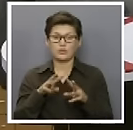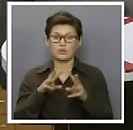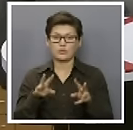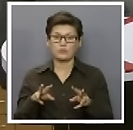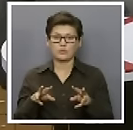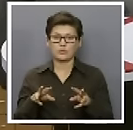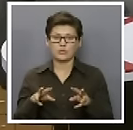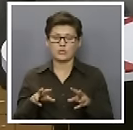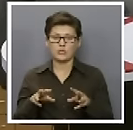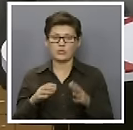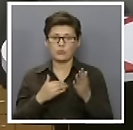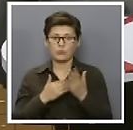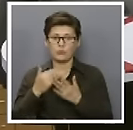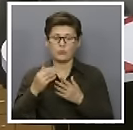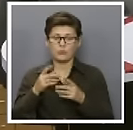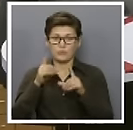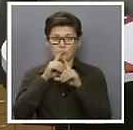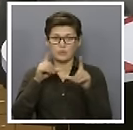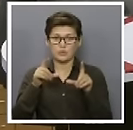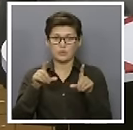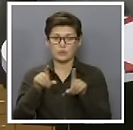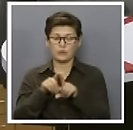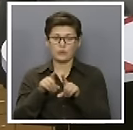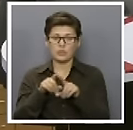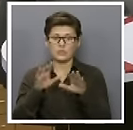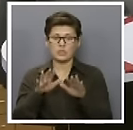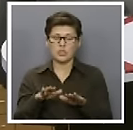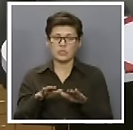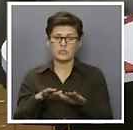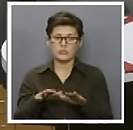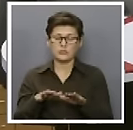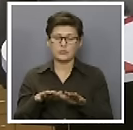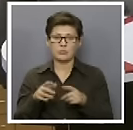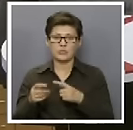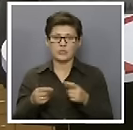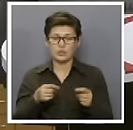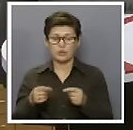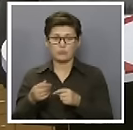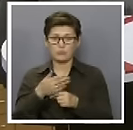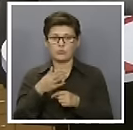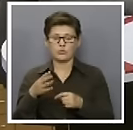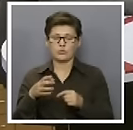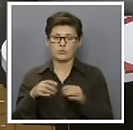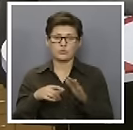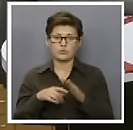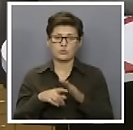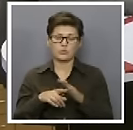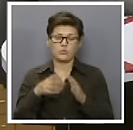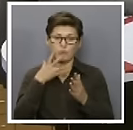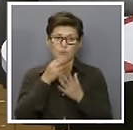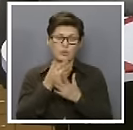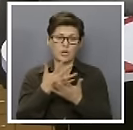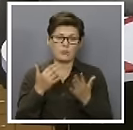министрлікте, жоғары тұрған ведомстволарда және жергілікті билікте бұның үстінде өзінің